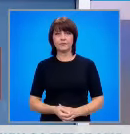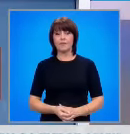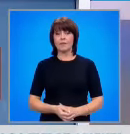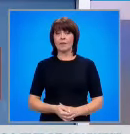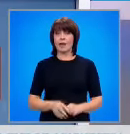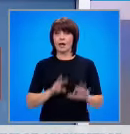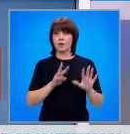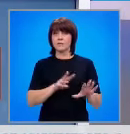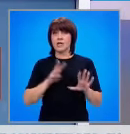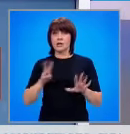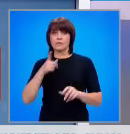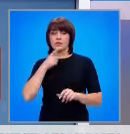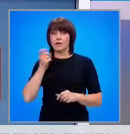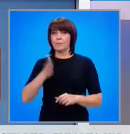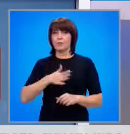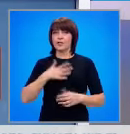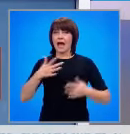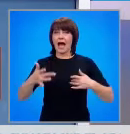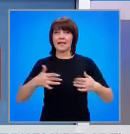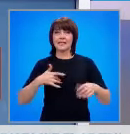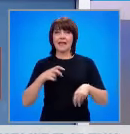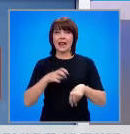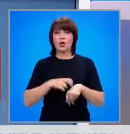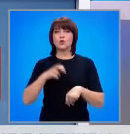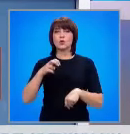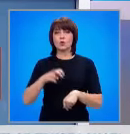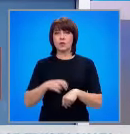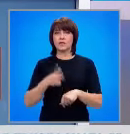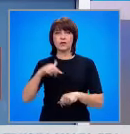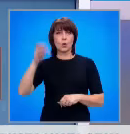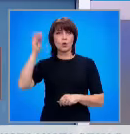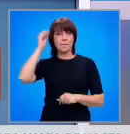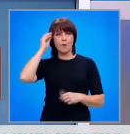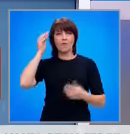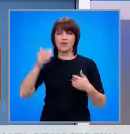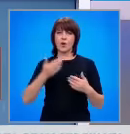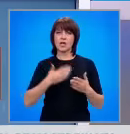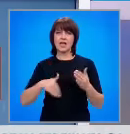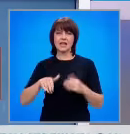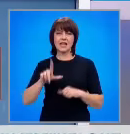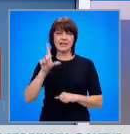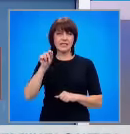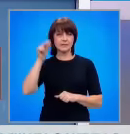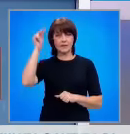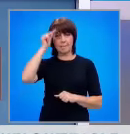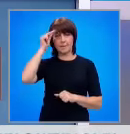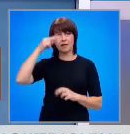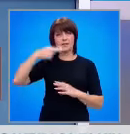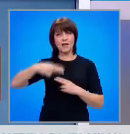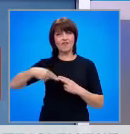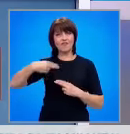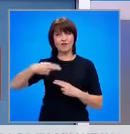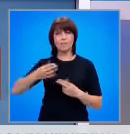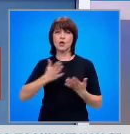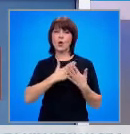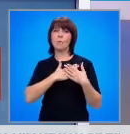Тъжна вест, на 88 години почина актьорът Досио Досев. Ще го запомним с ролите му в над 70 български филма и